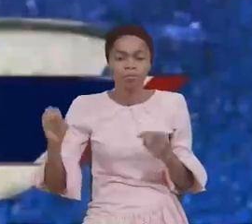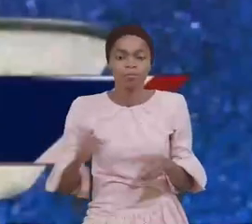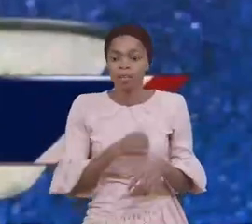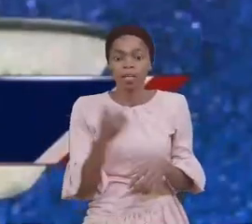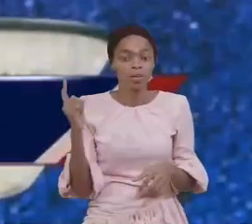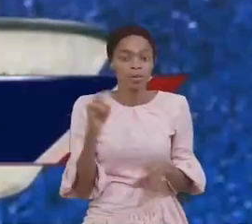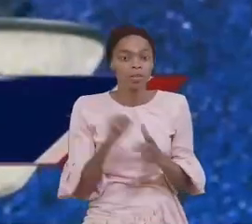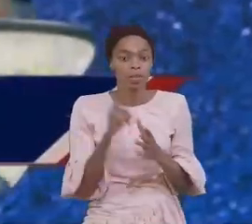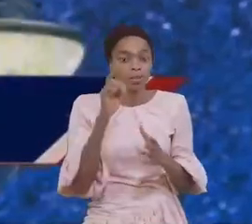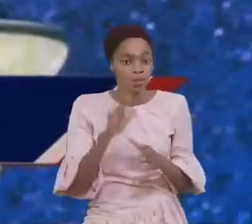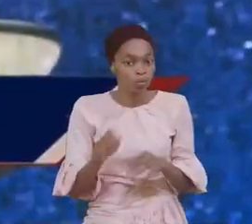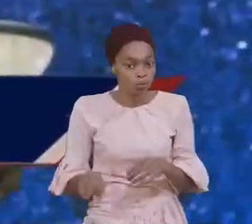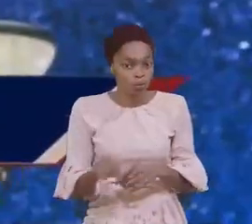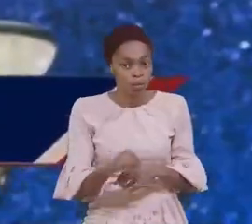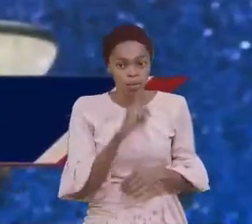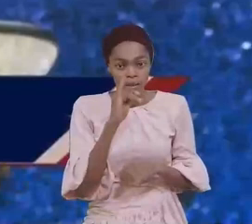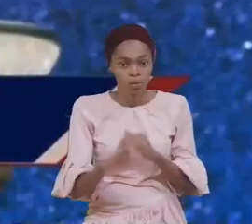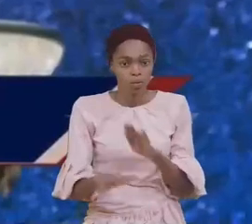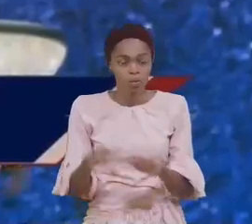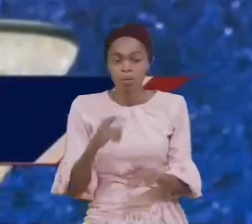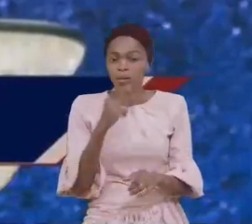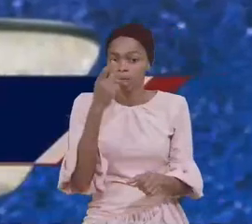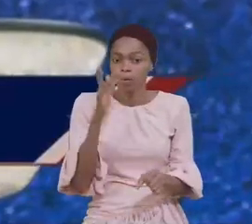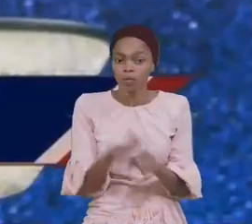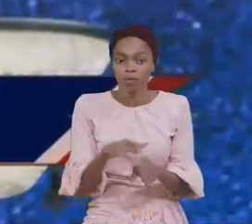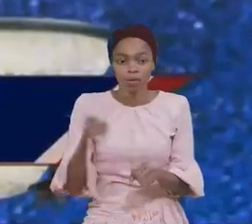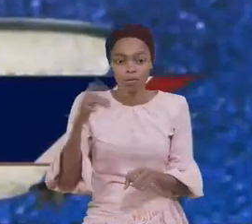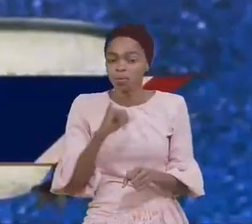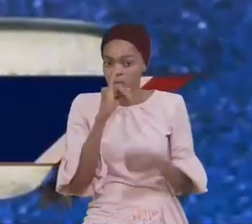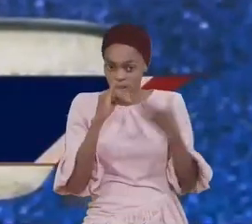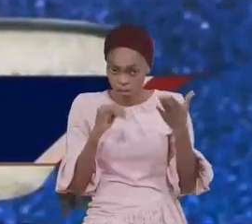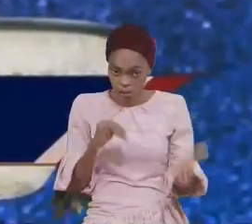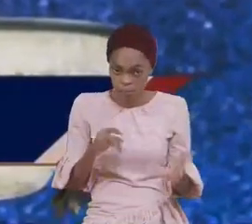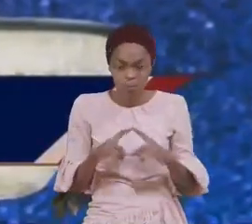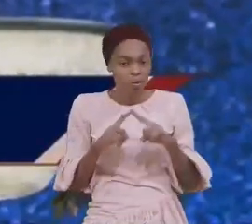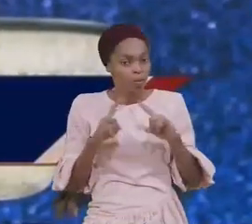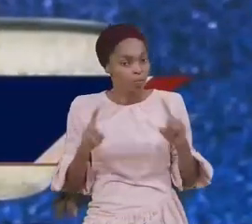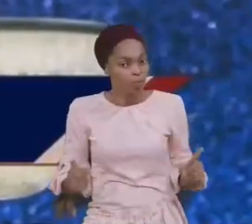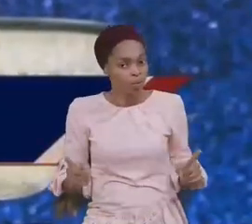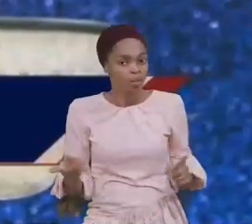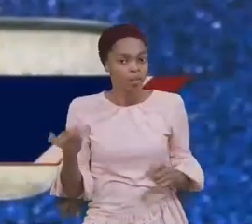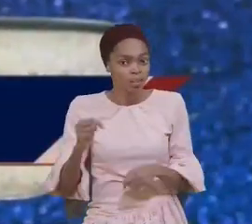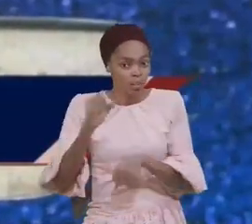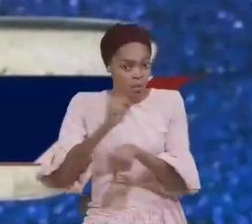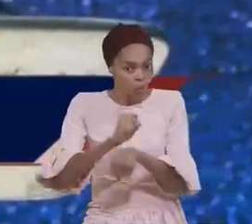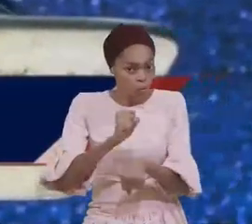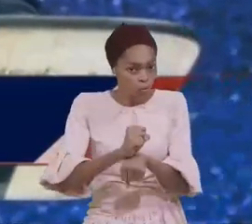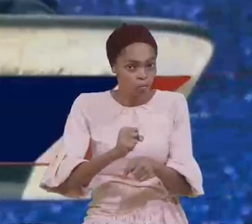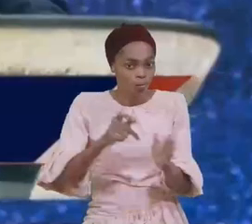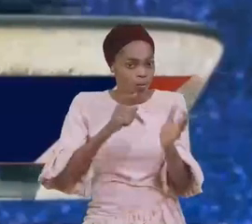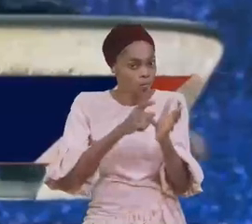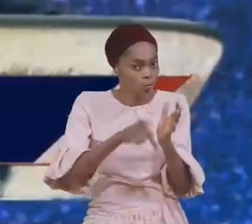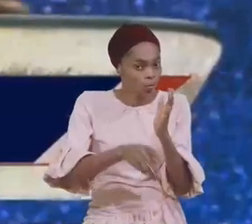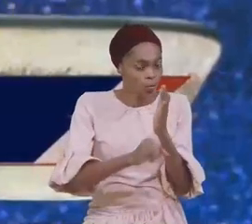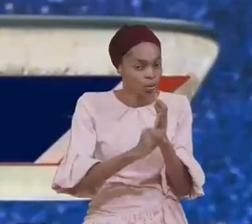la place de votre pied. La promesse de Dieu est là. Mais le projet ne dépend